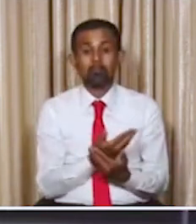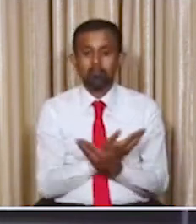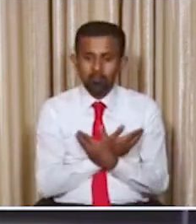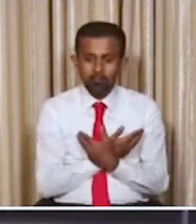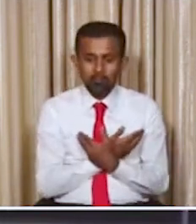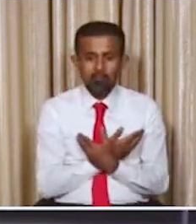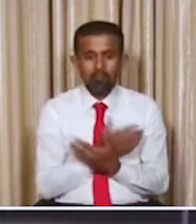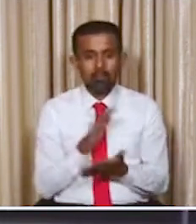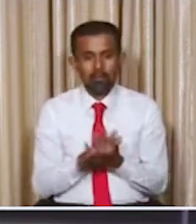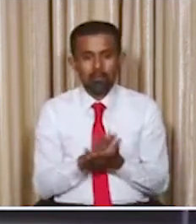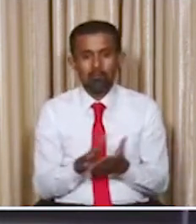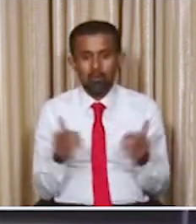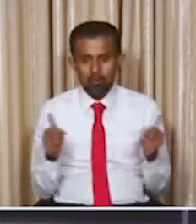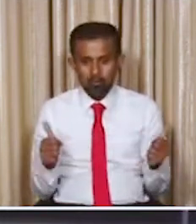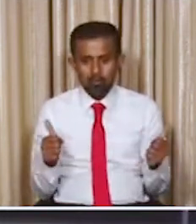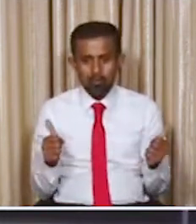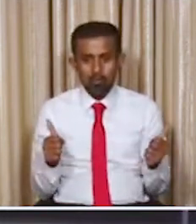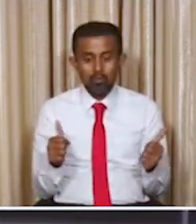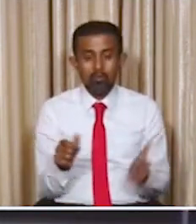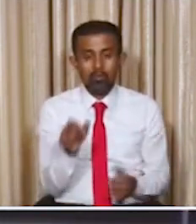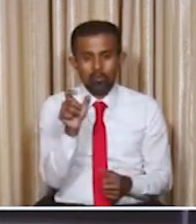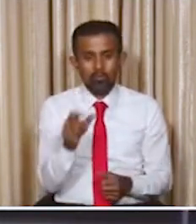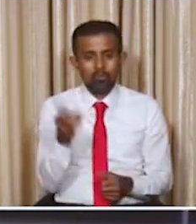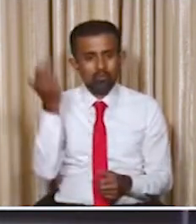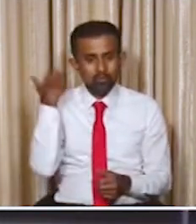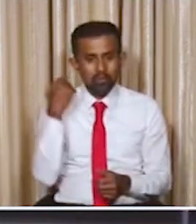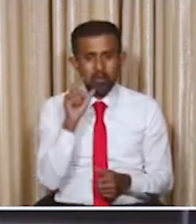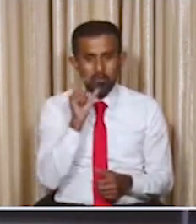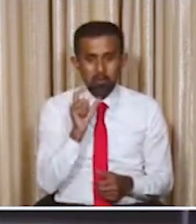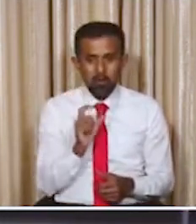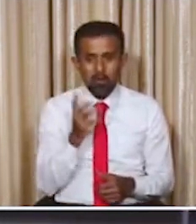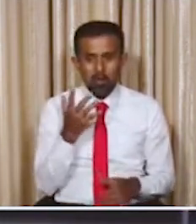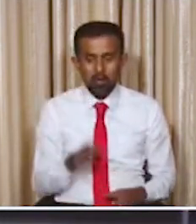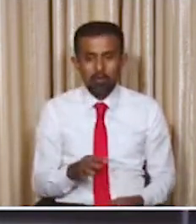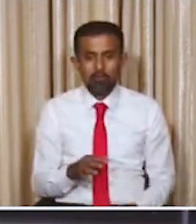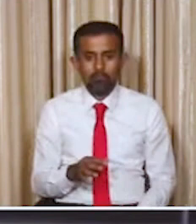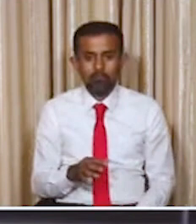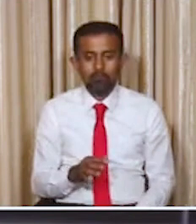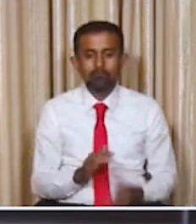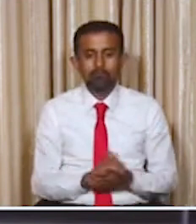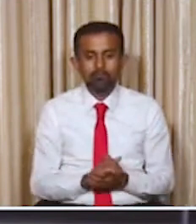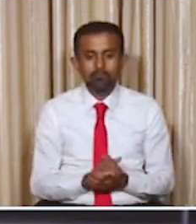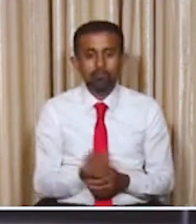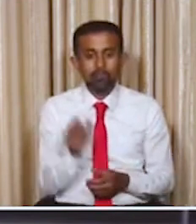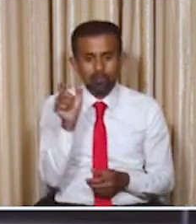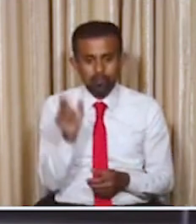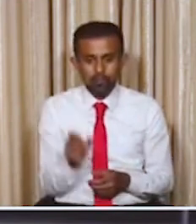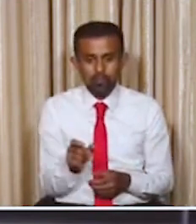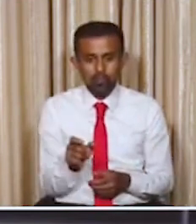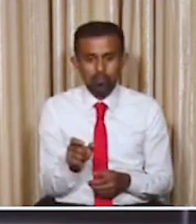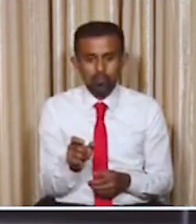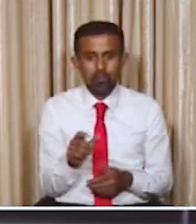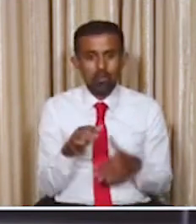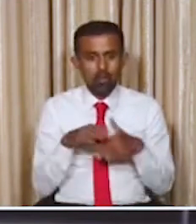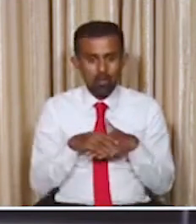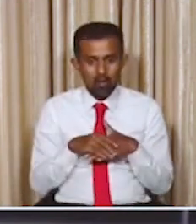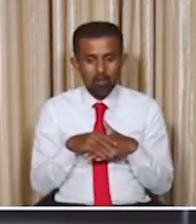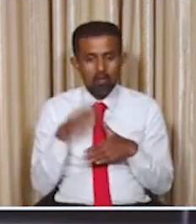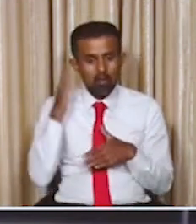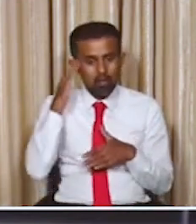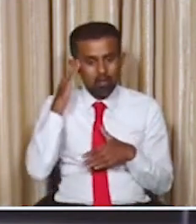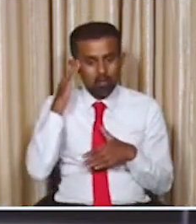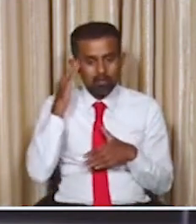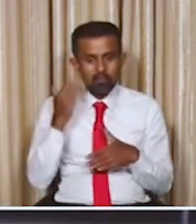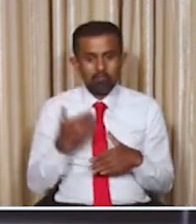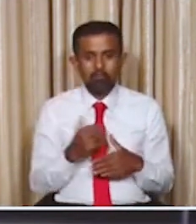ඒක ගැන ගොඩක් සතුටු වෙනවා මොකද එතුමා කාලයක් බලාගෙන හිටියා ඒකට මේ එතුමාගේ මේ බින්දත්